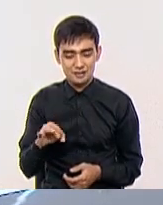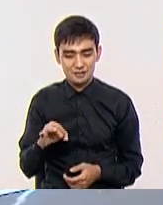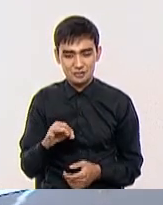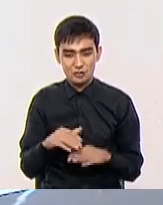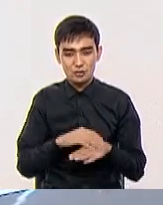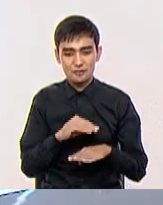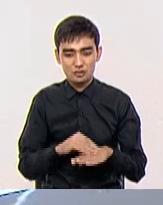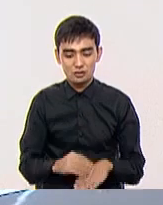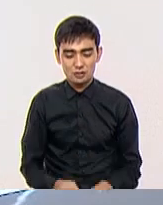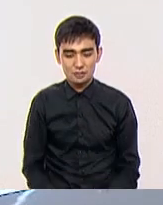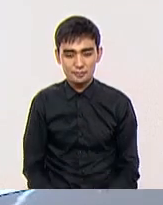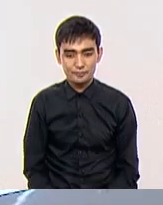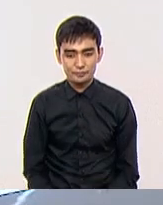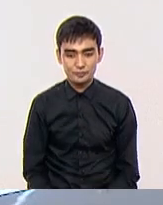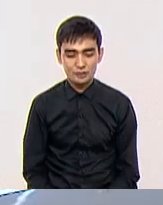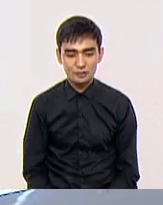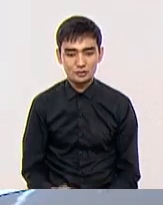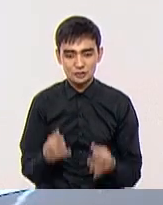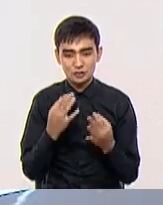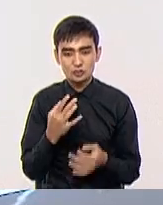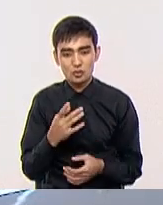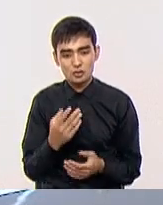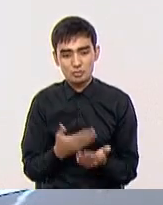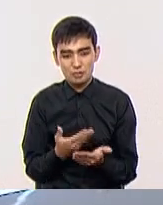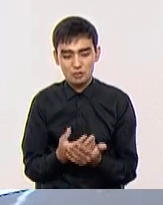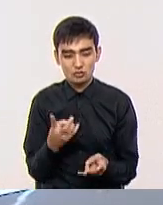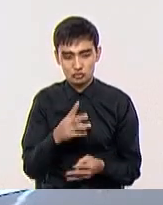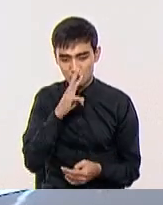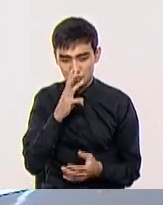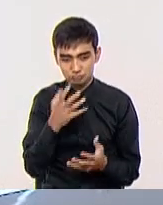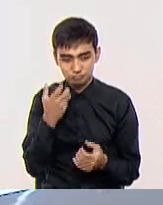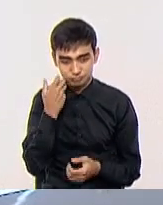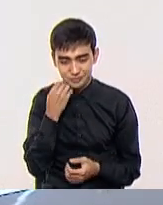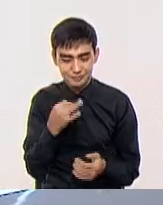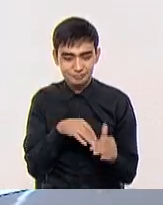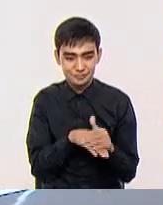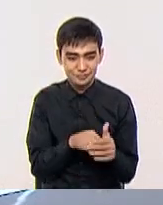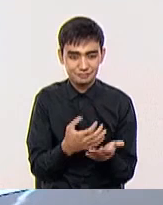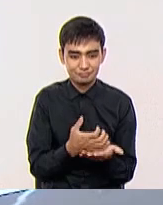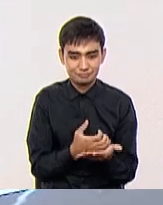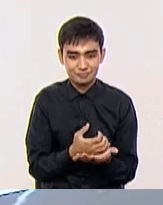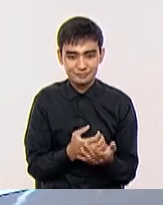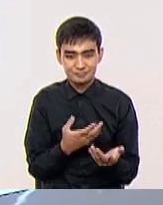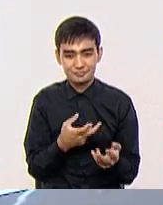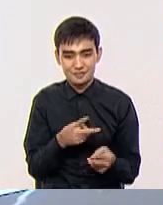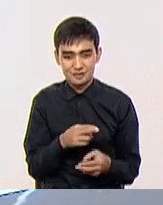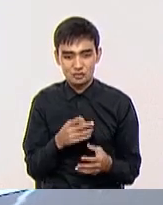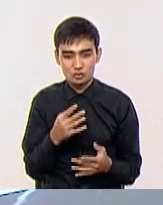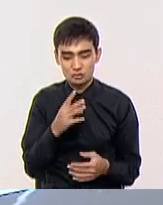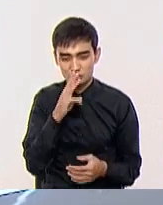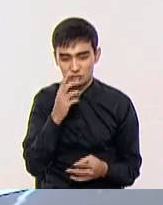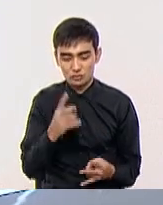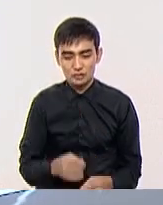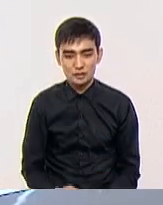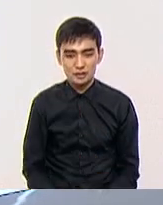добрый вечер. Здравствуйте. Расскажите, сколько минимум нужно зарабатывать, чтобы иметь так называемую подушку безопасности?